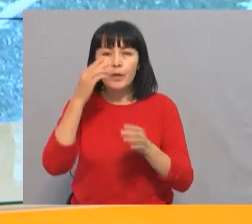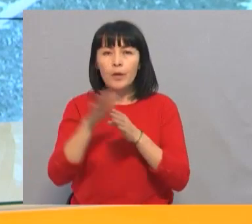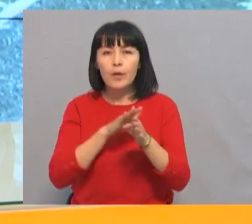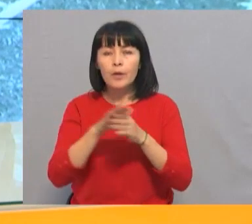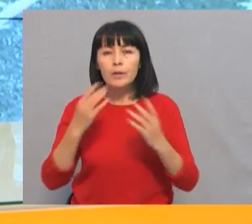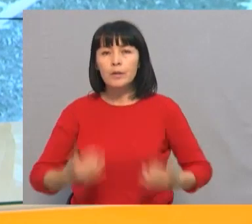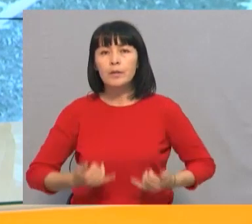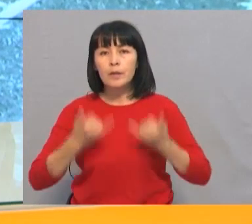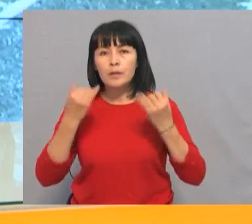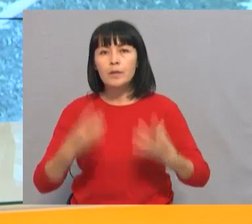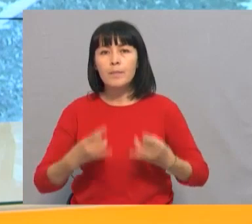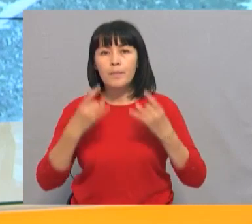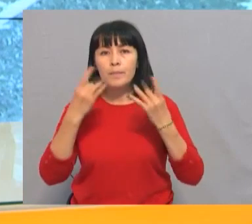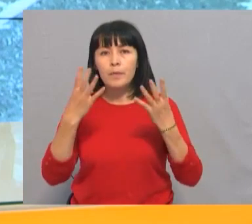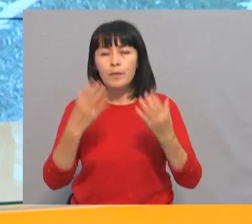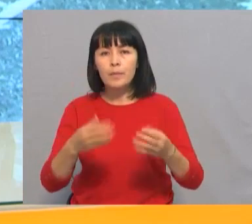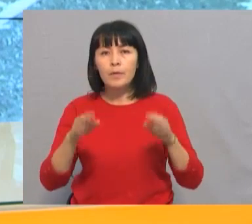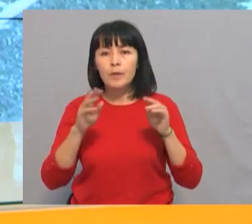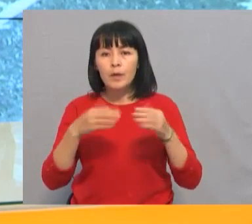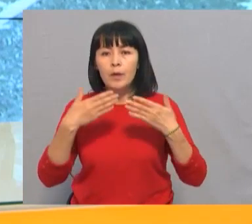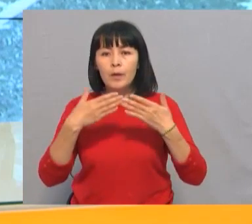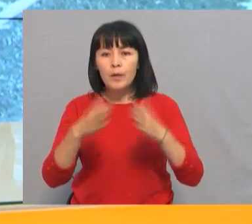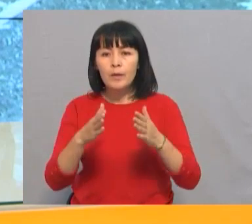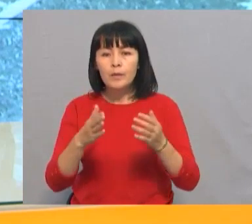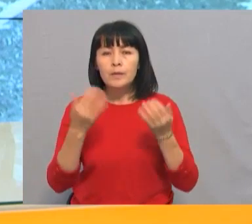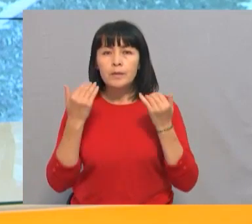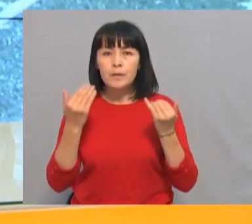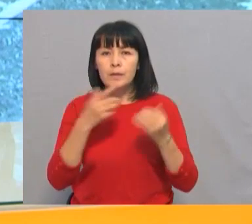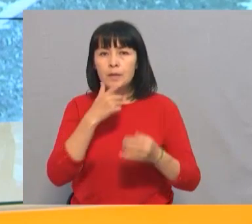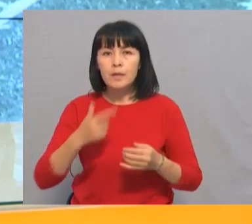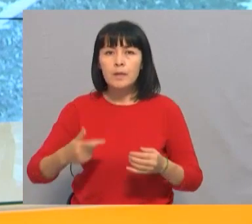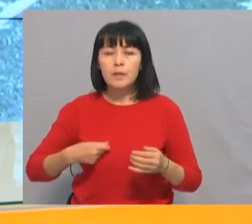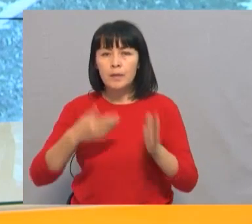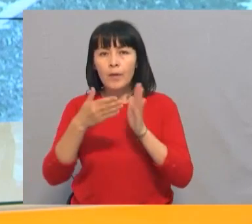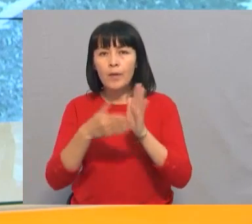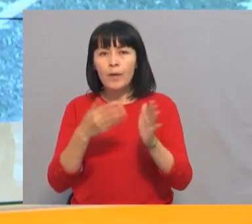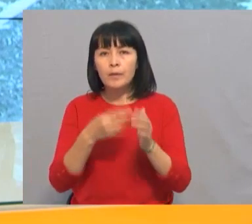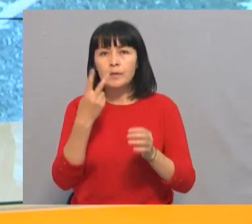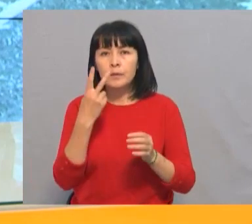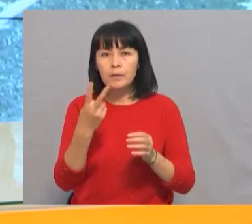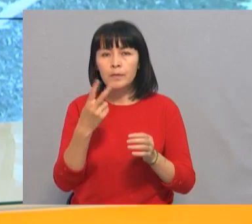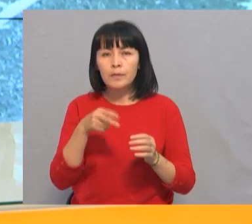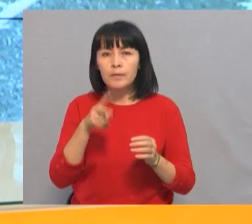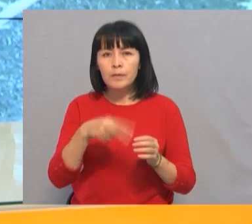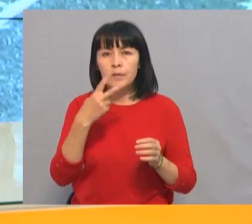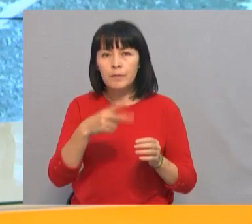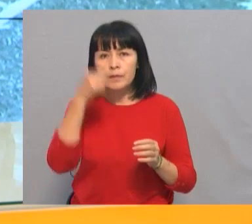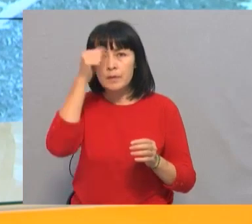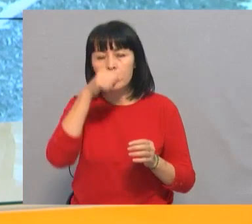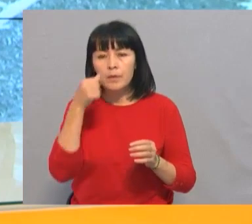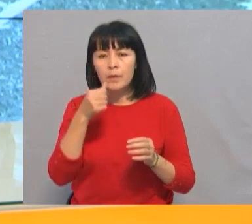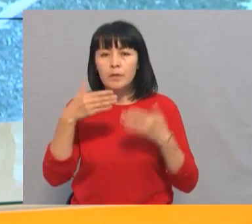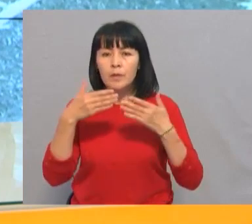прошло торжественное мероприятие по случаю увольнения в запас солдат призыва 2-2022,